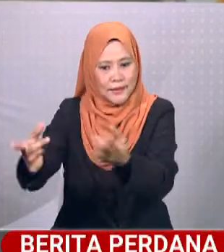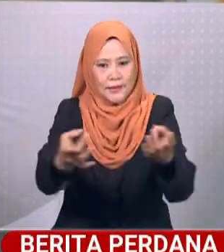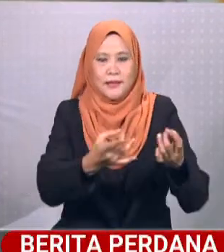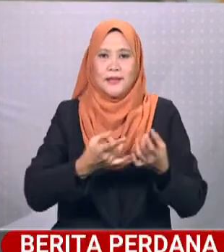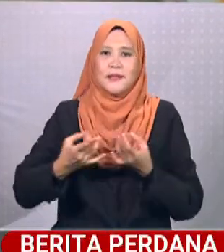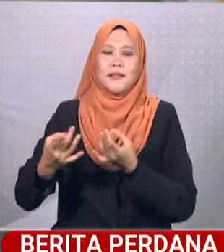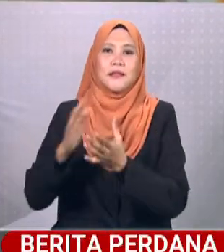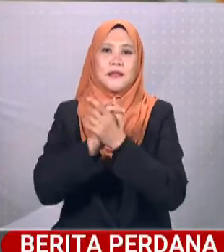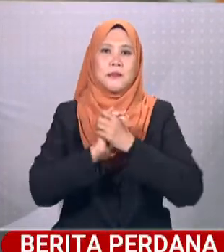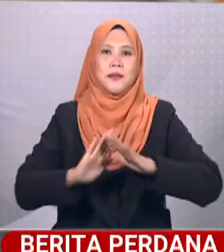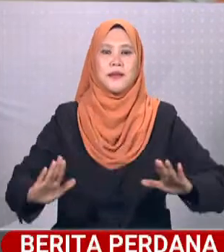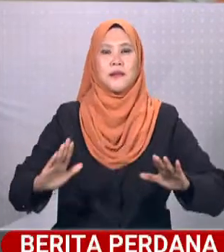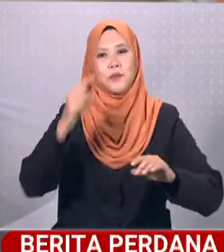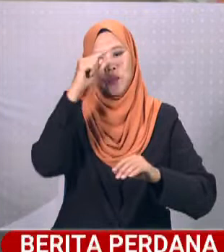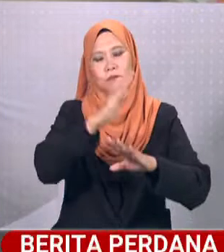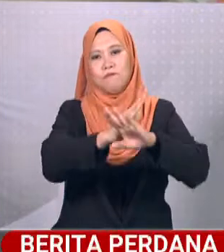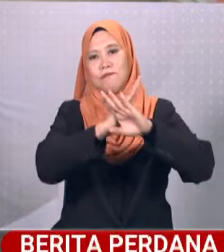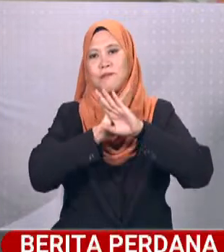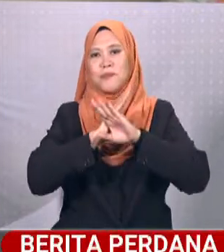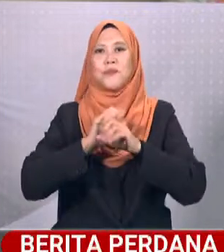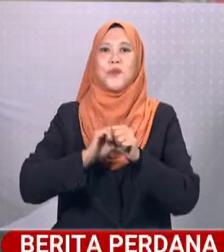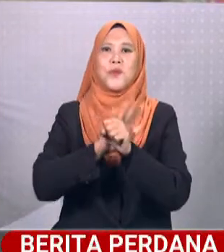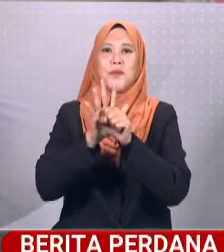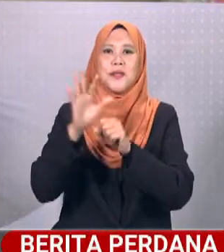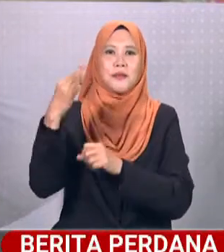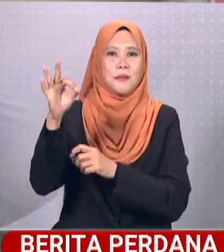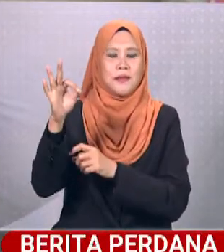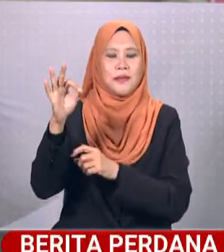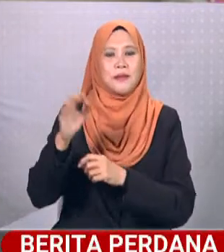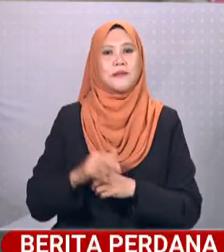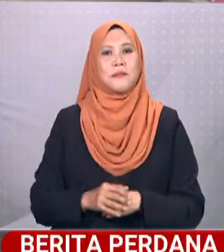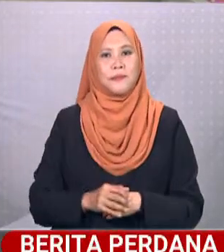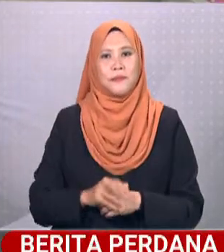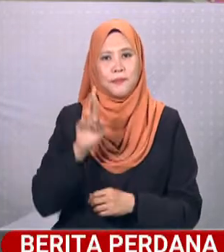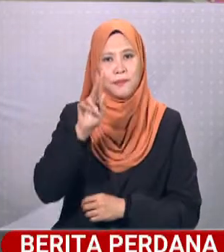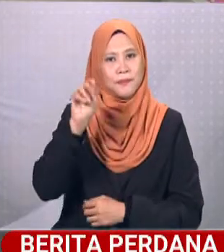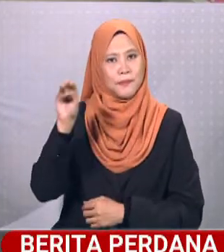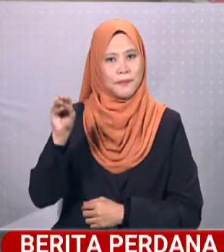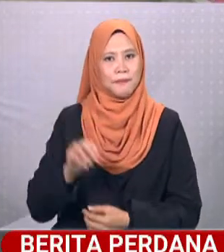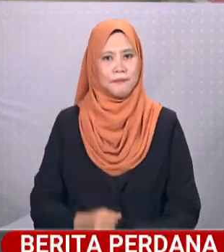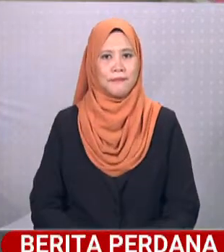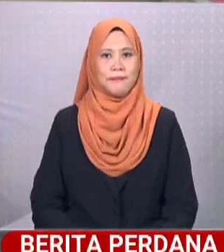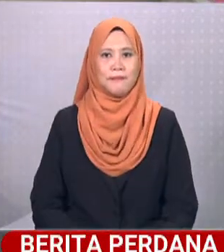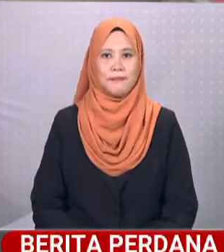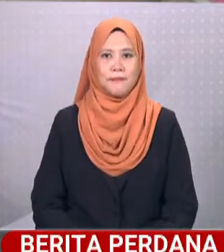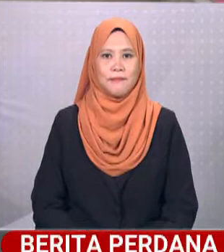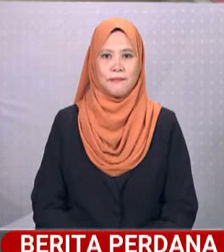anda bagi memendung penularan COVID-19. Syamimi Saripan, RTM.